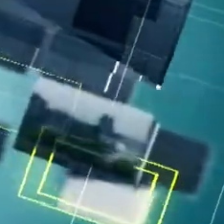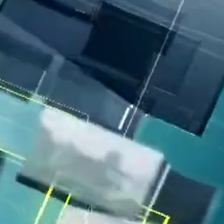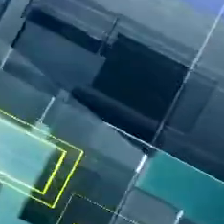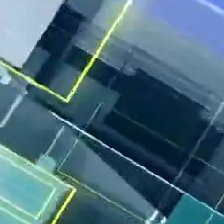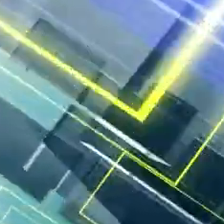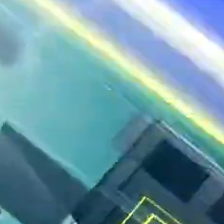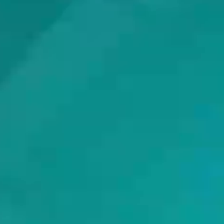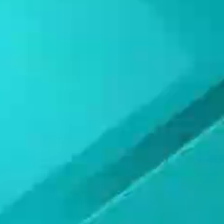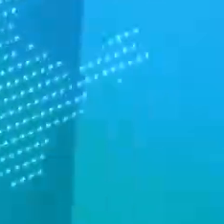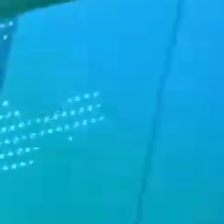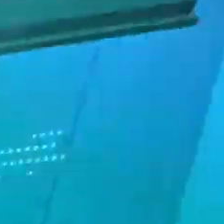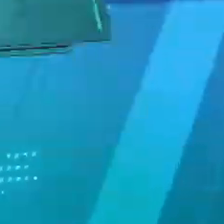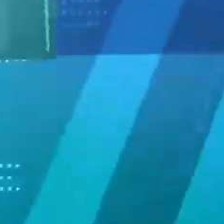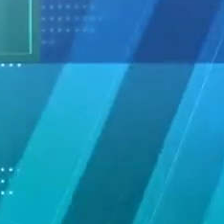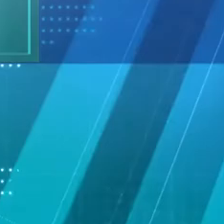Музика